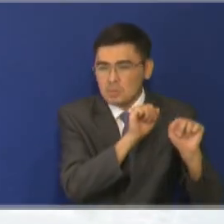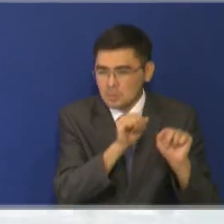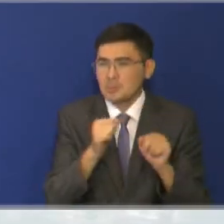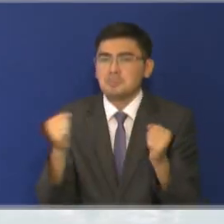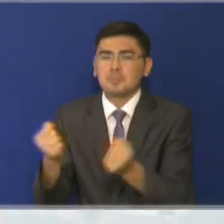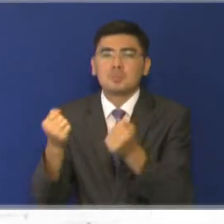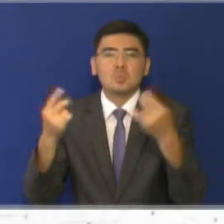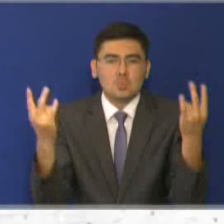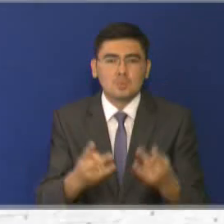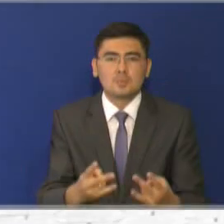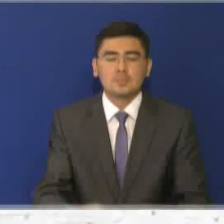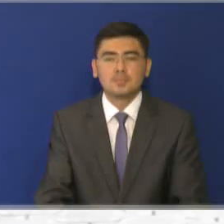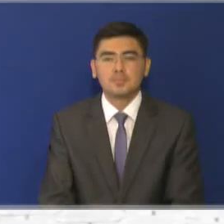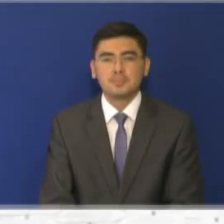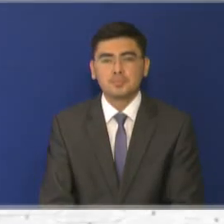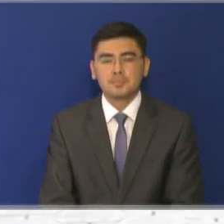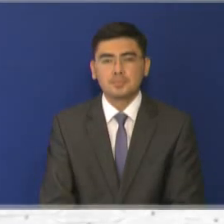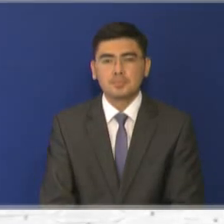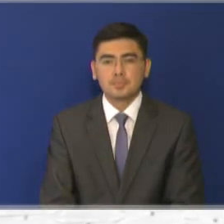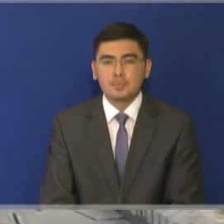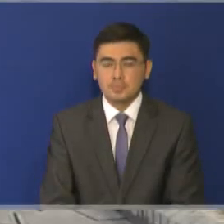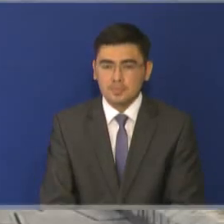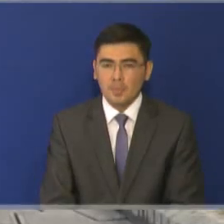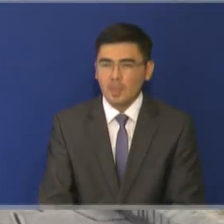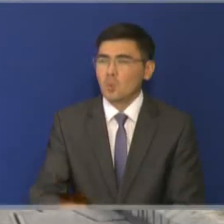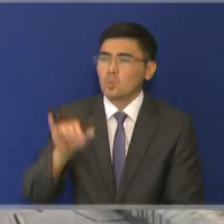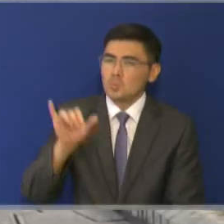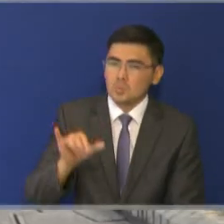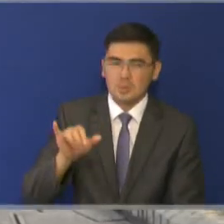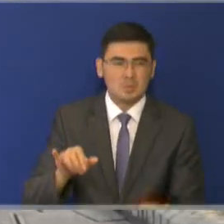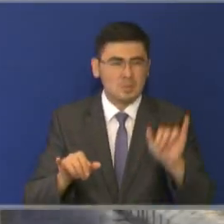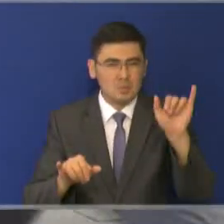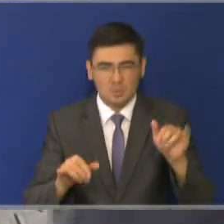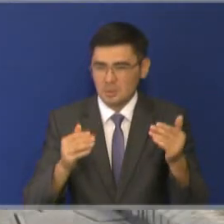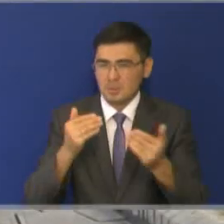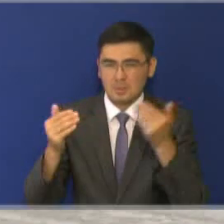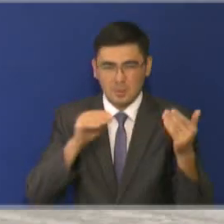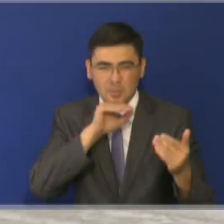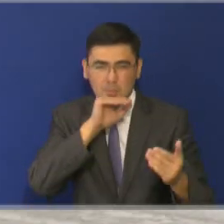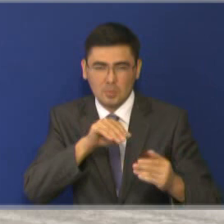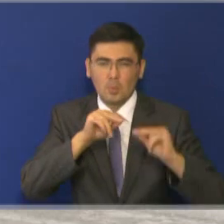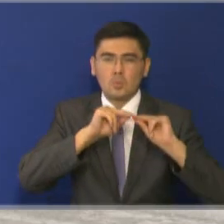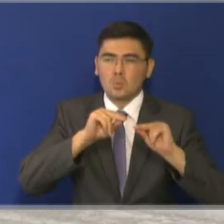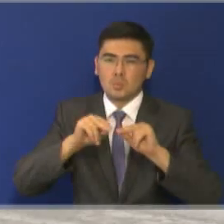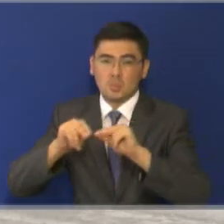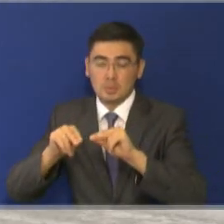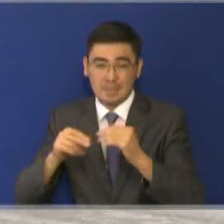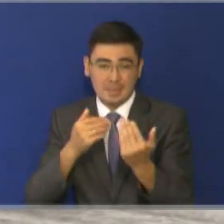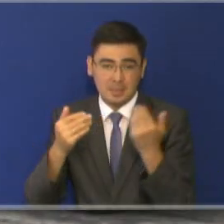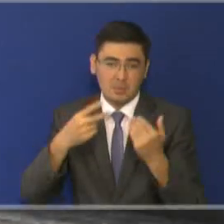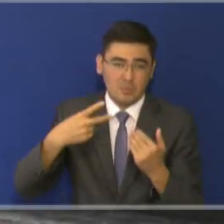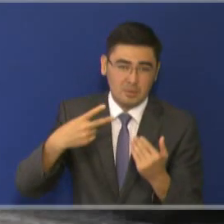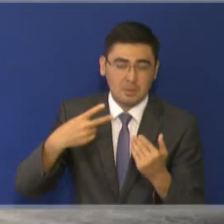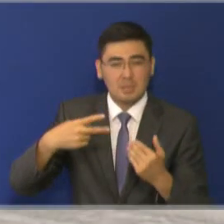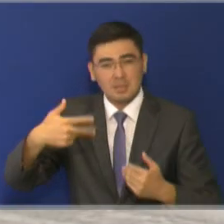барысында. Биылғы оқу жылында жоғары оқу орындары профессорлық оқытушылық құрамының еңбек ақысы 20-30% артады